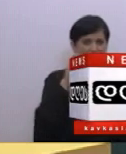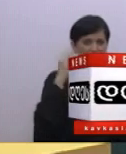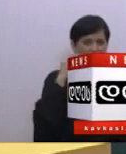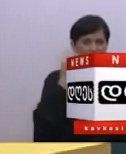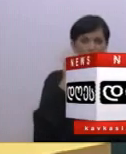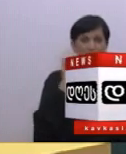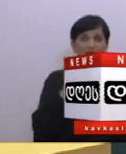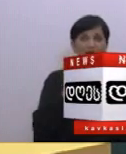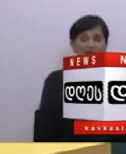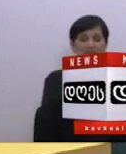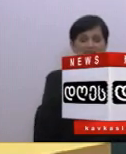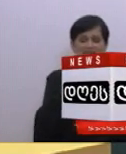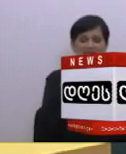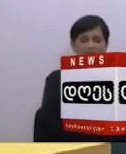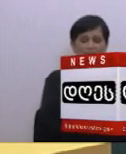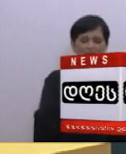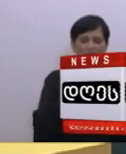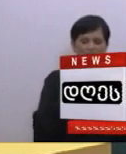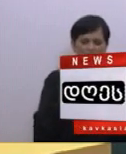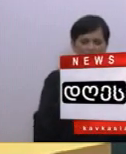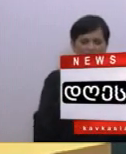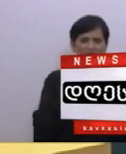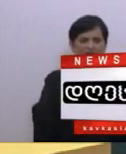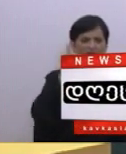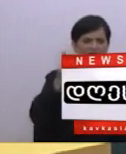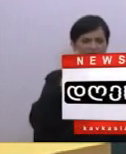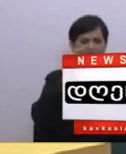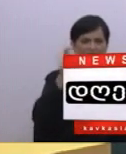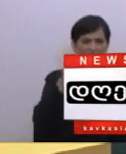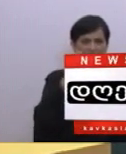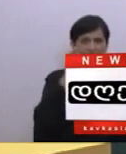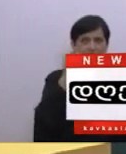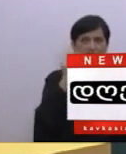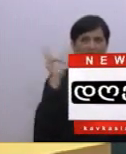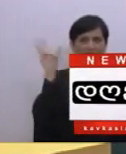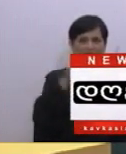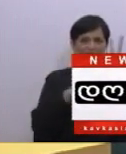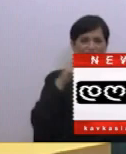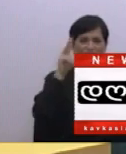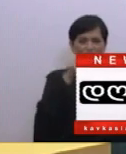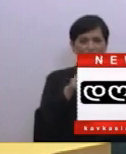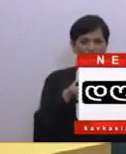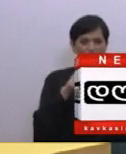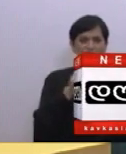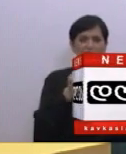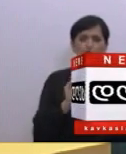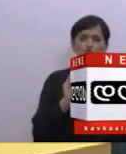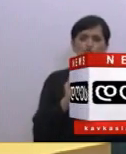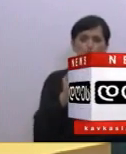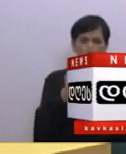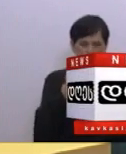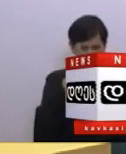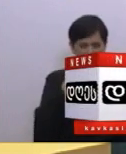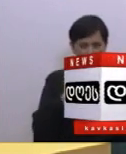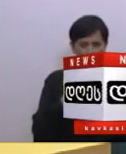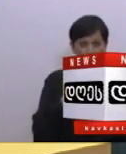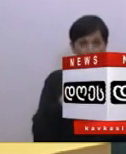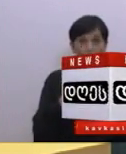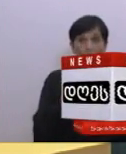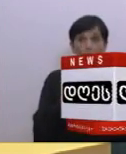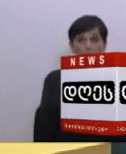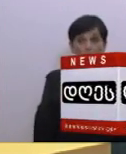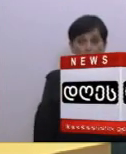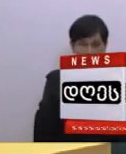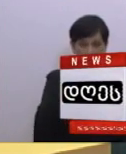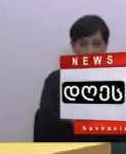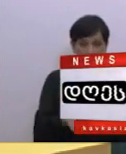Არ არის ეს ის თემა, სადაც მე მგონი ყვირილი და შეძახილები რამენა რამეს მოგიმატებ დამერწმუნეთ რა. ამიტომ